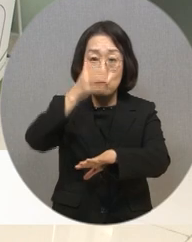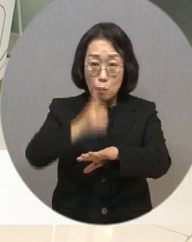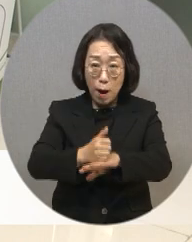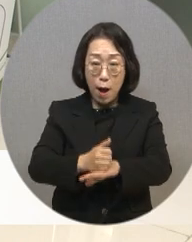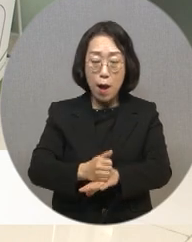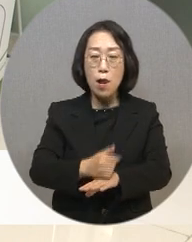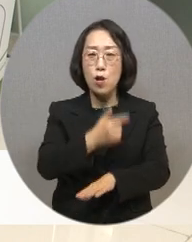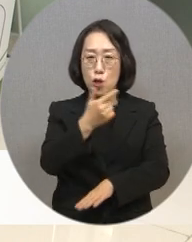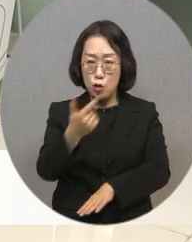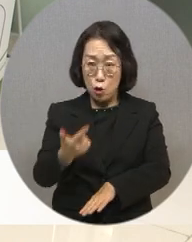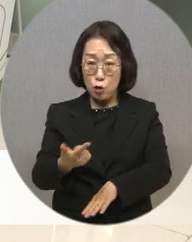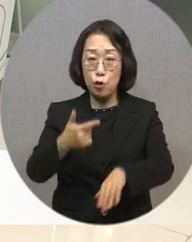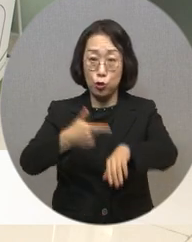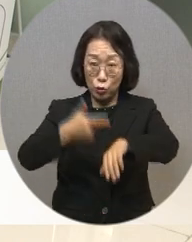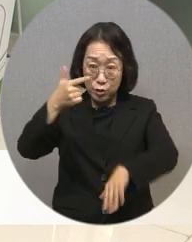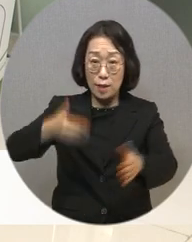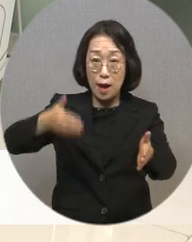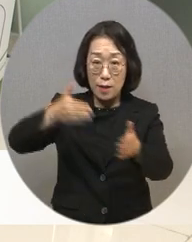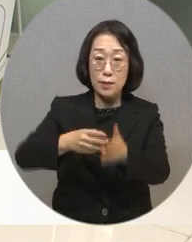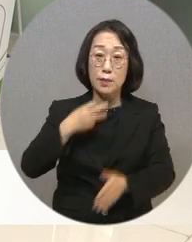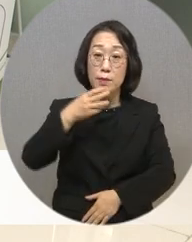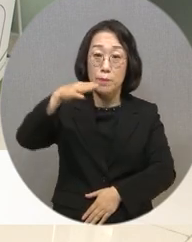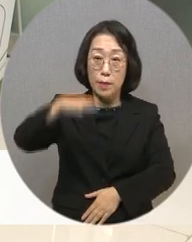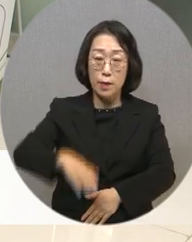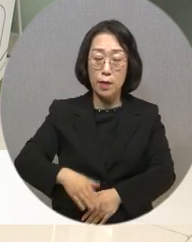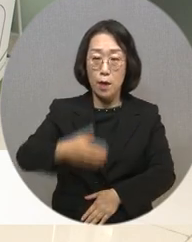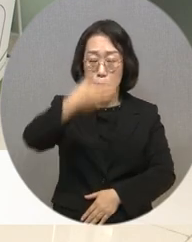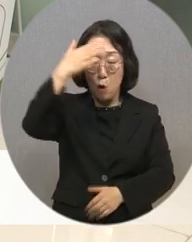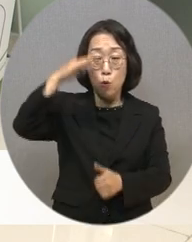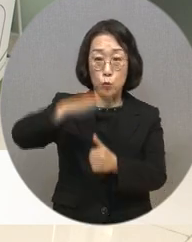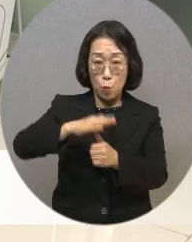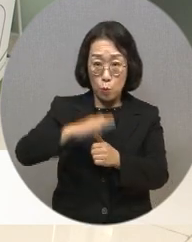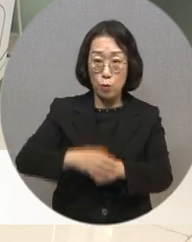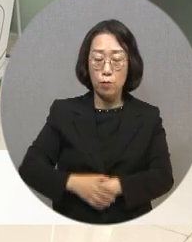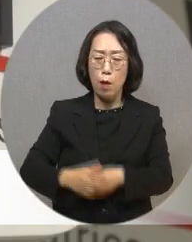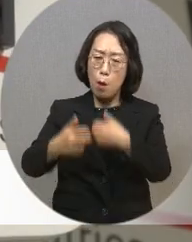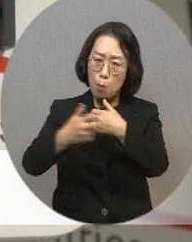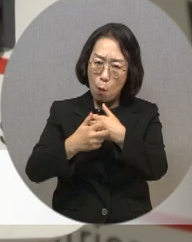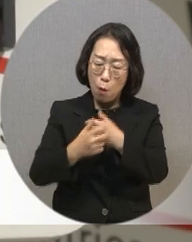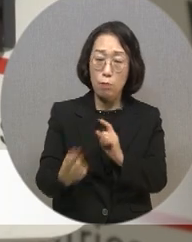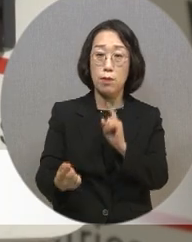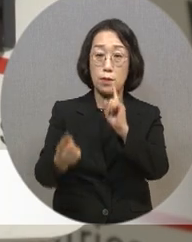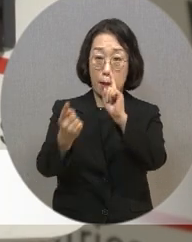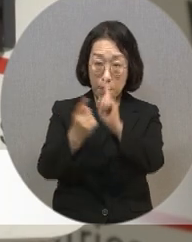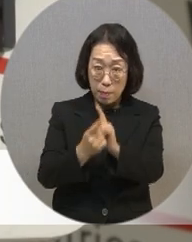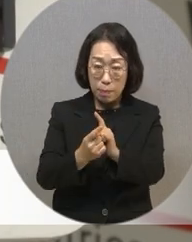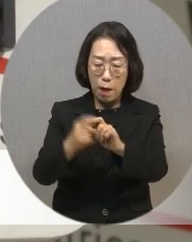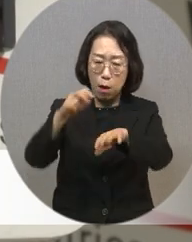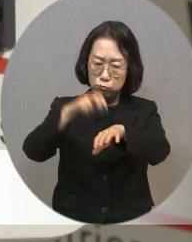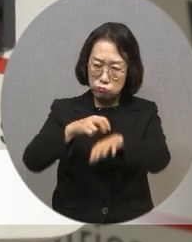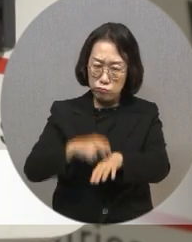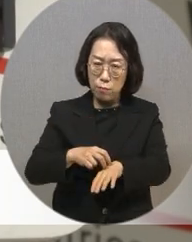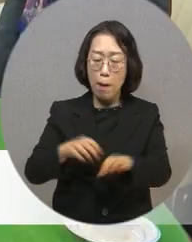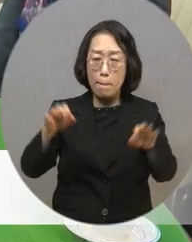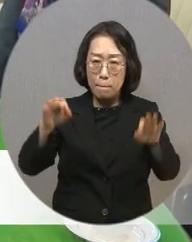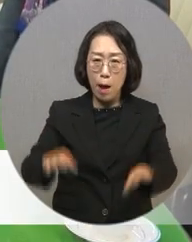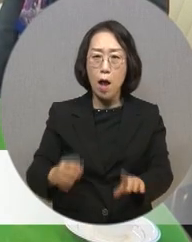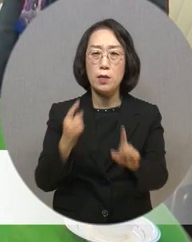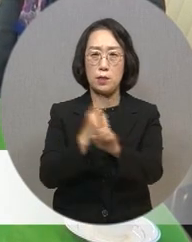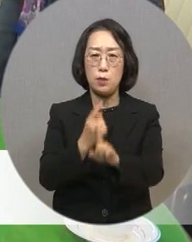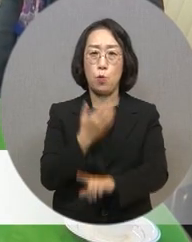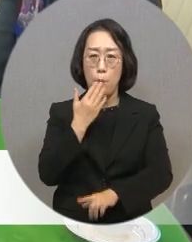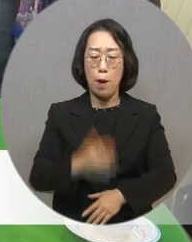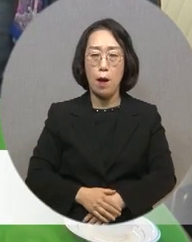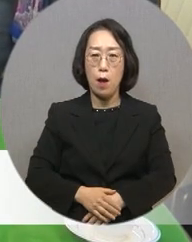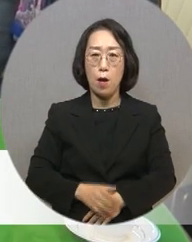6시까지 운영되며 13세 이하 소아청소년 경증 환자가 전문의에게 신속한 진료를 받을 수 있습니다.